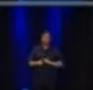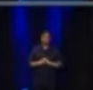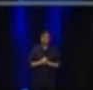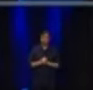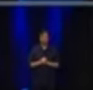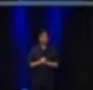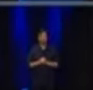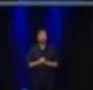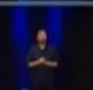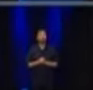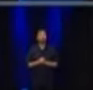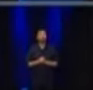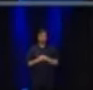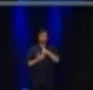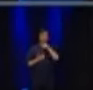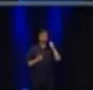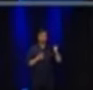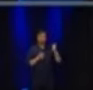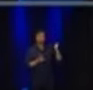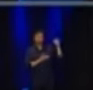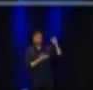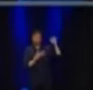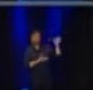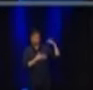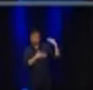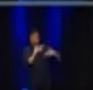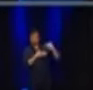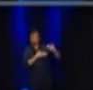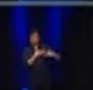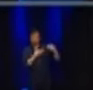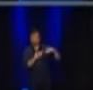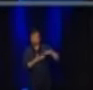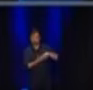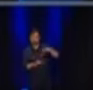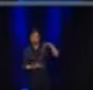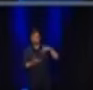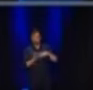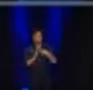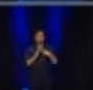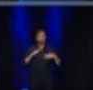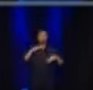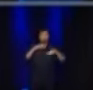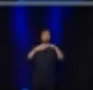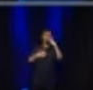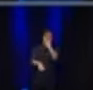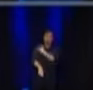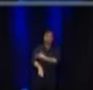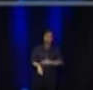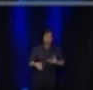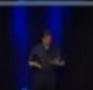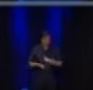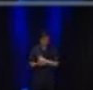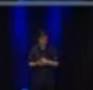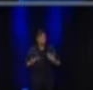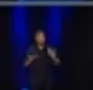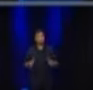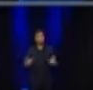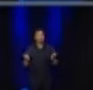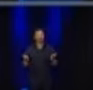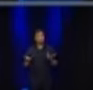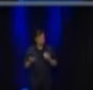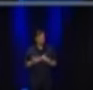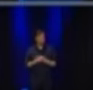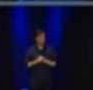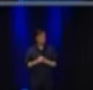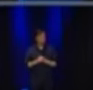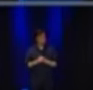là, avec ce qui rentre dans les prochaines heures, puisqu'on a déjà de Moderna, on a déjà 1 million de vaccins qu'on peut faire dans la prochaine semaine. Fait